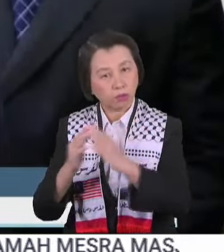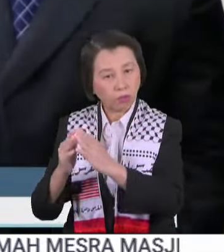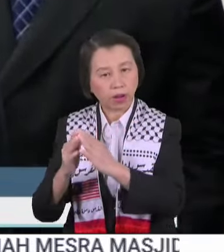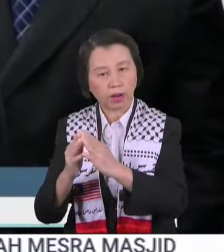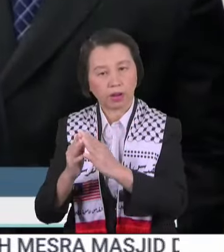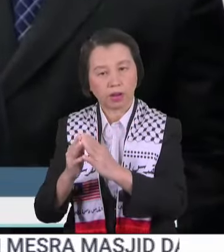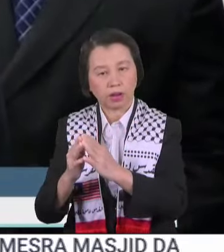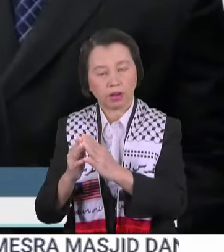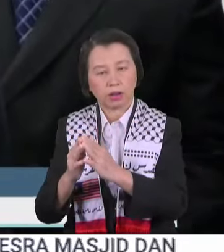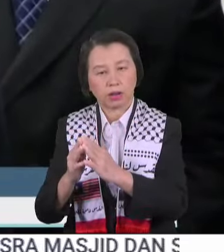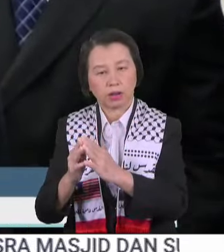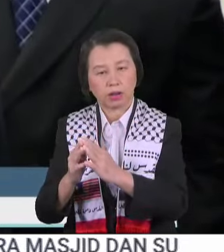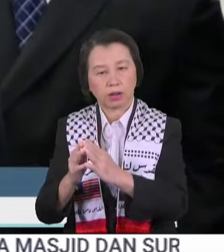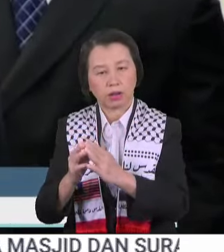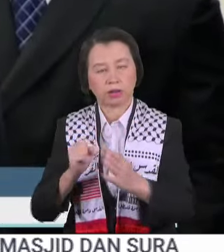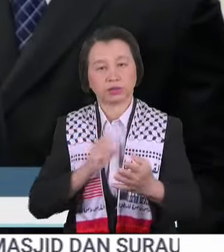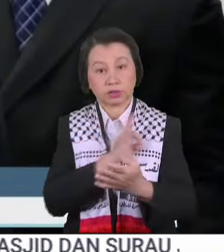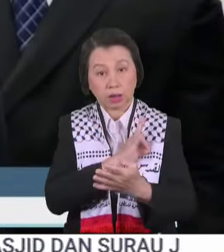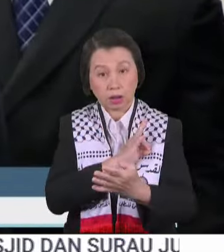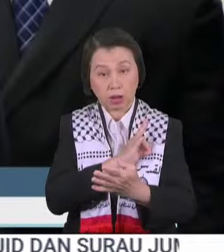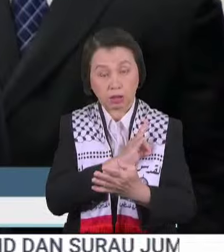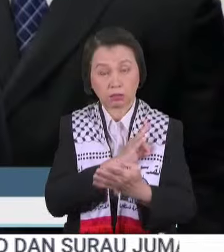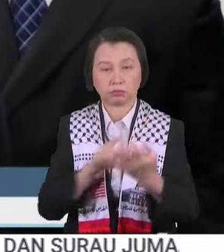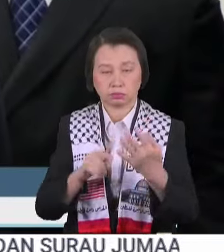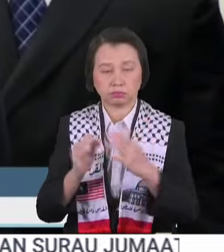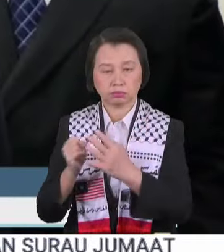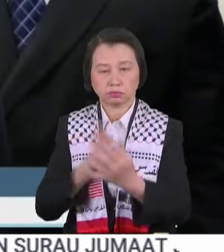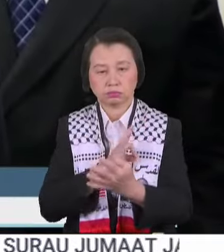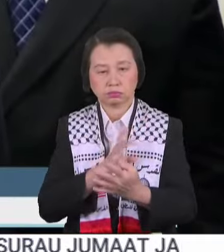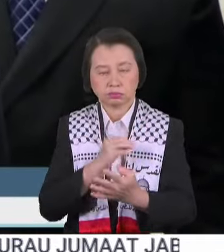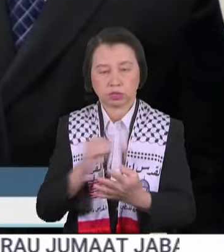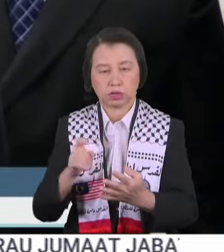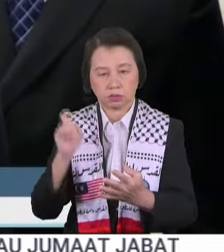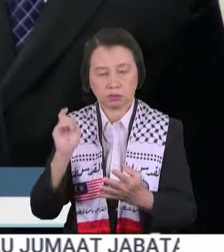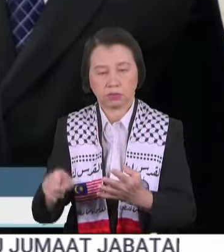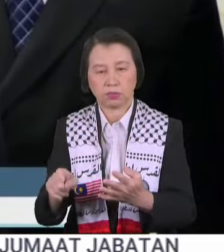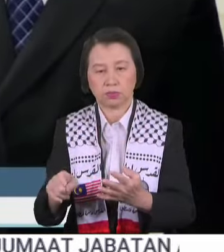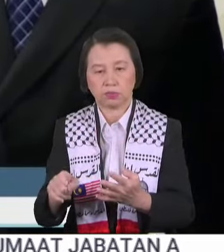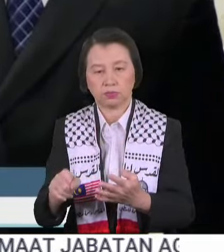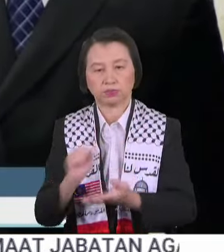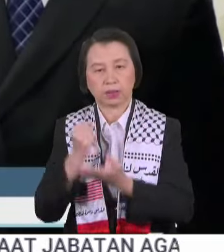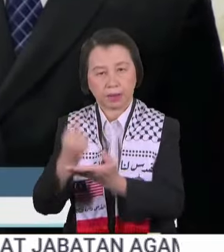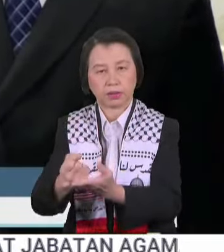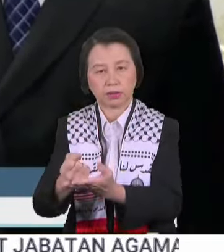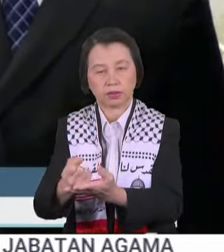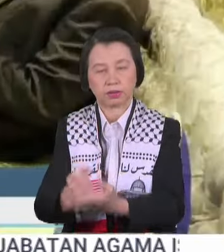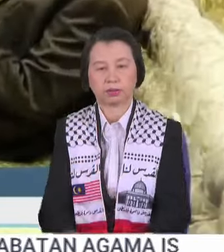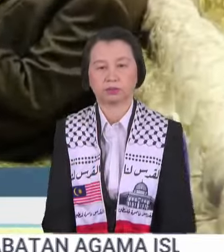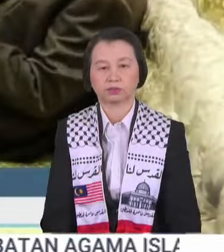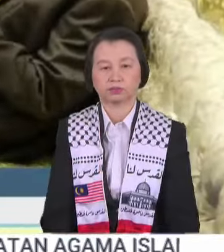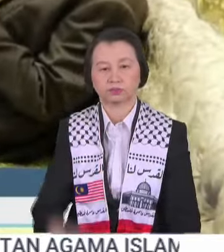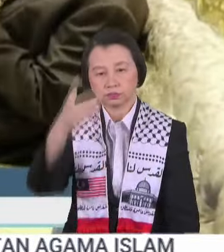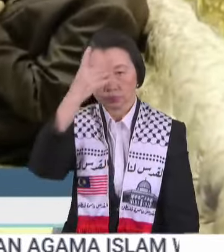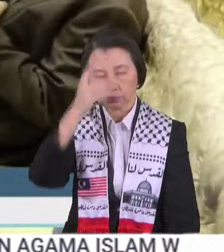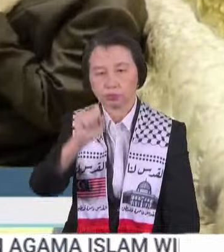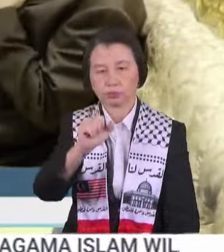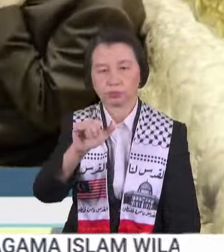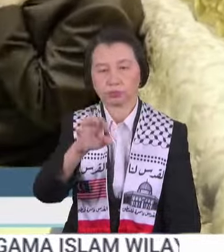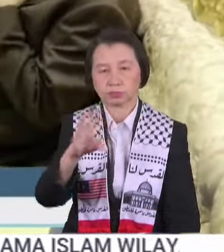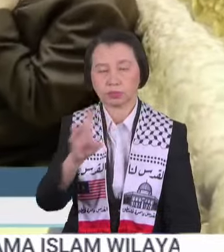untuk kakitangan awam dan juga mereka yang memerlukan bantuan. Datuk Suhaib